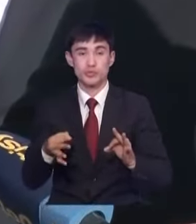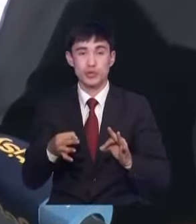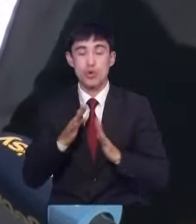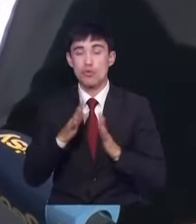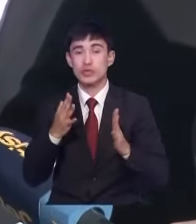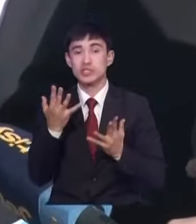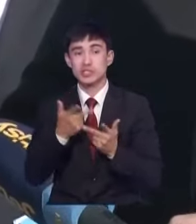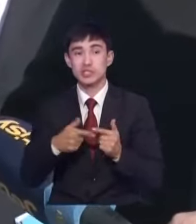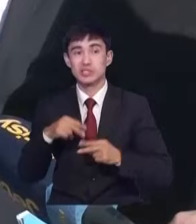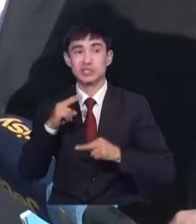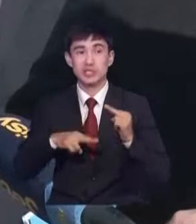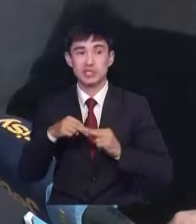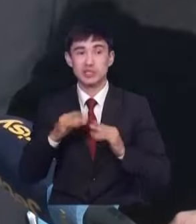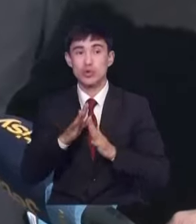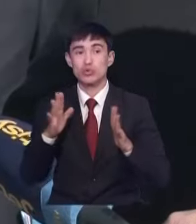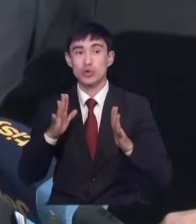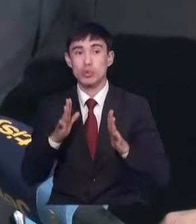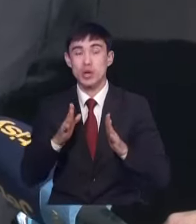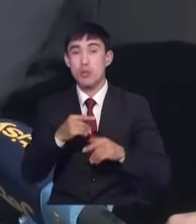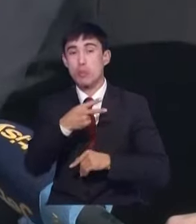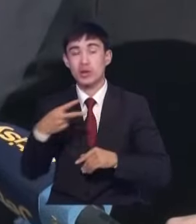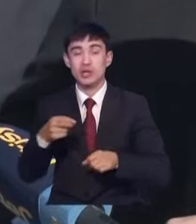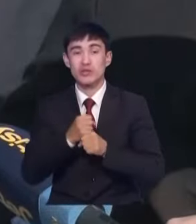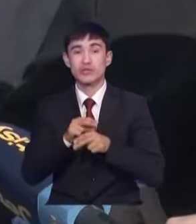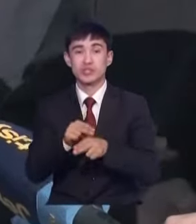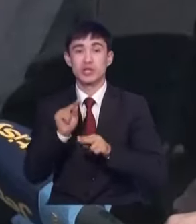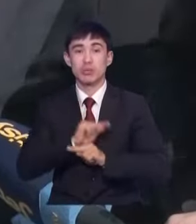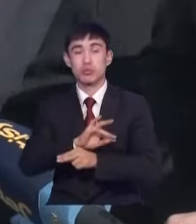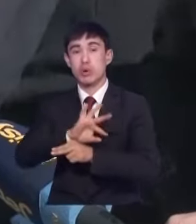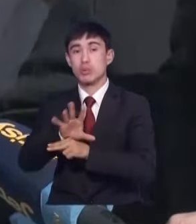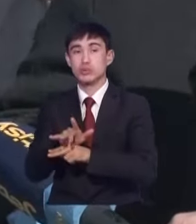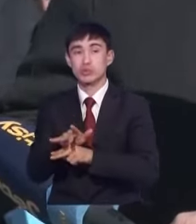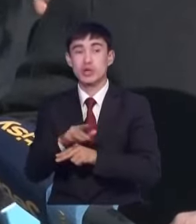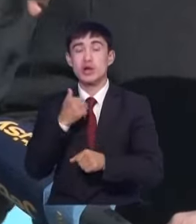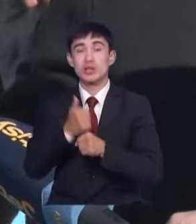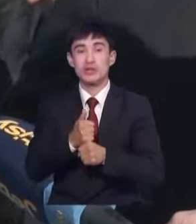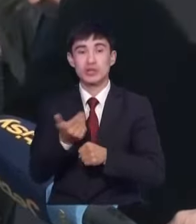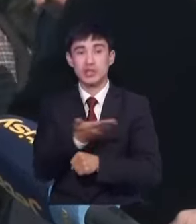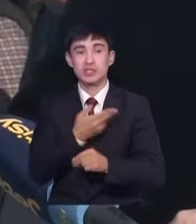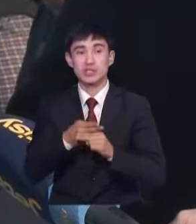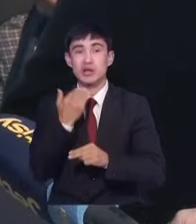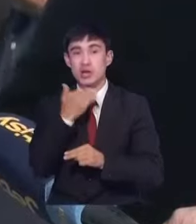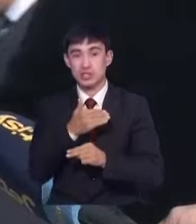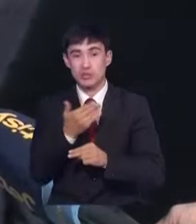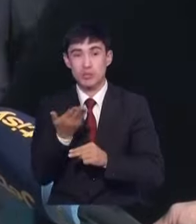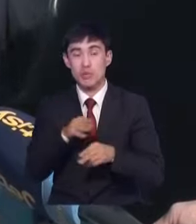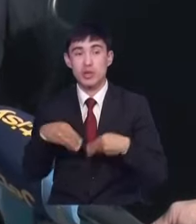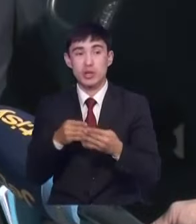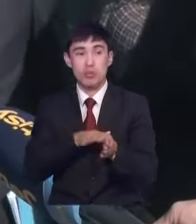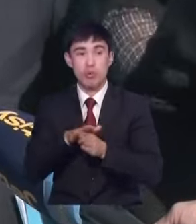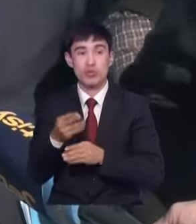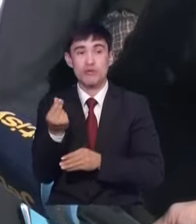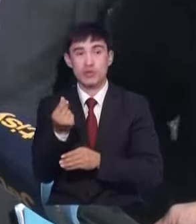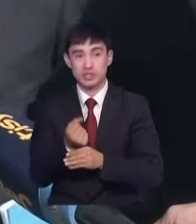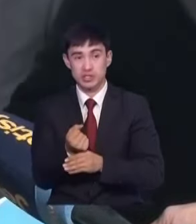увеличить численность Строителей для того чтобы параллельно вести работы по благоустройству главное Для нас - это качество мы передали полное